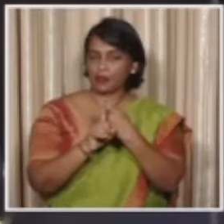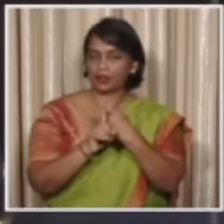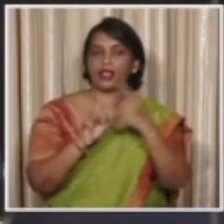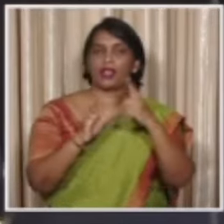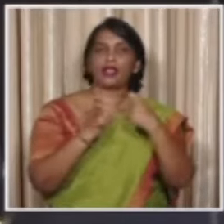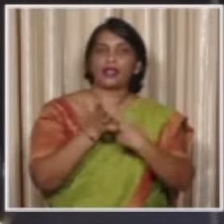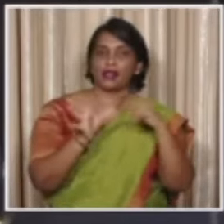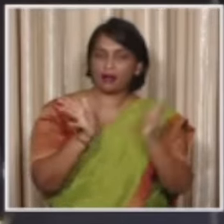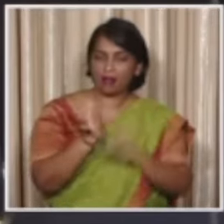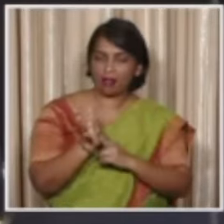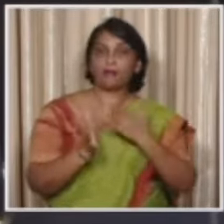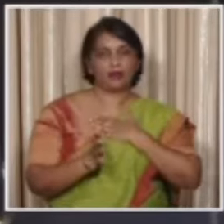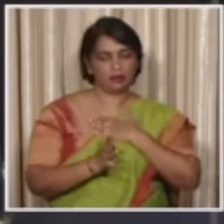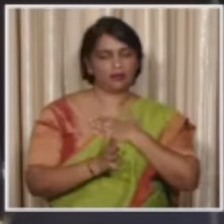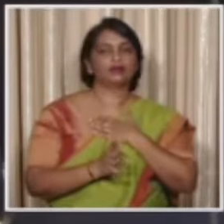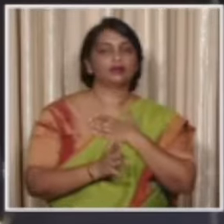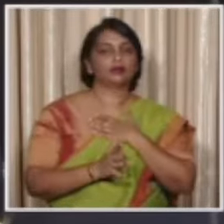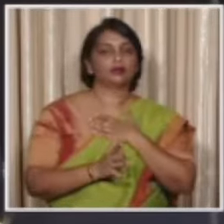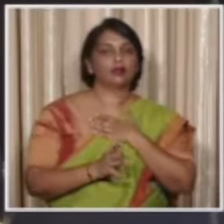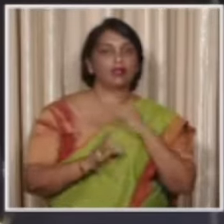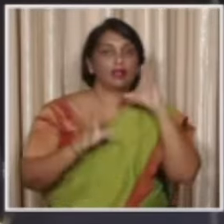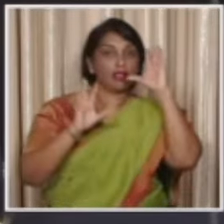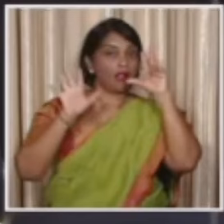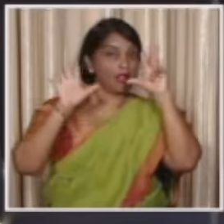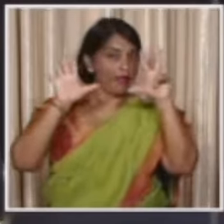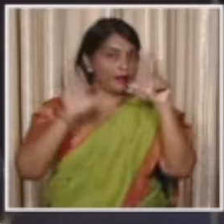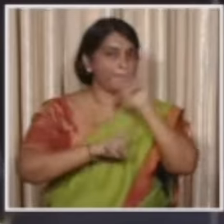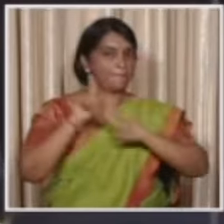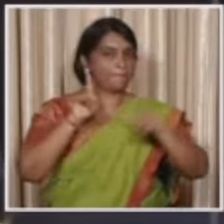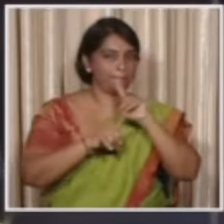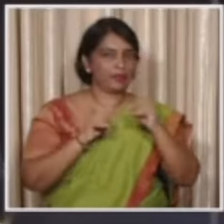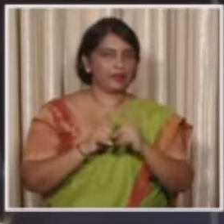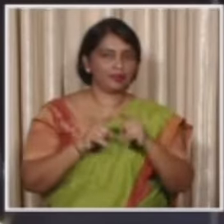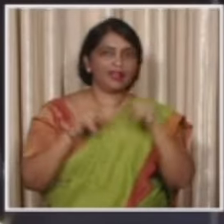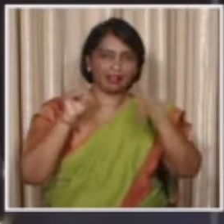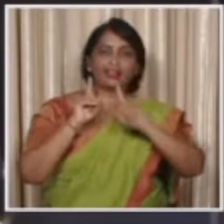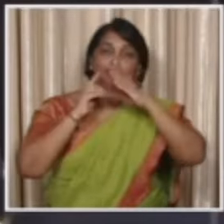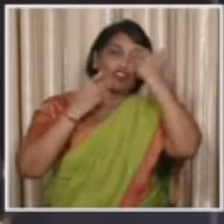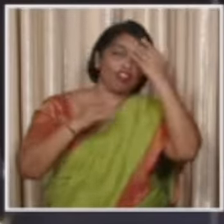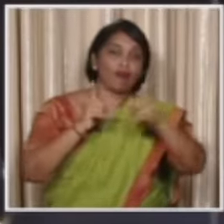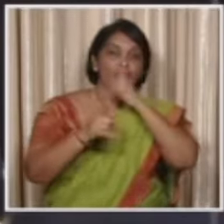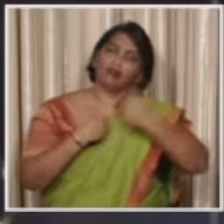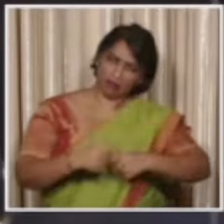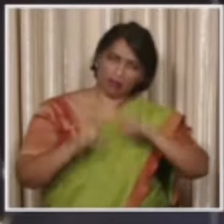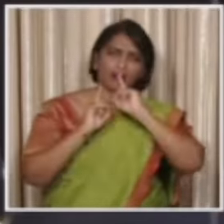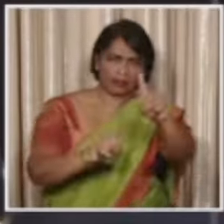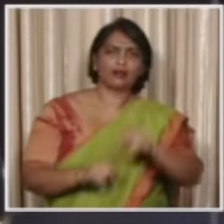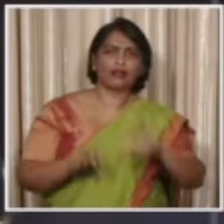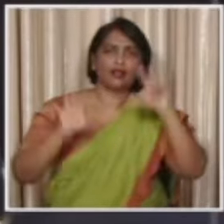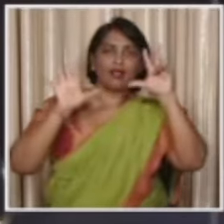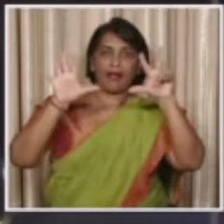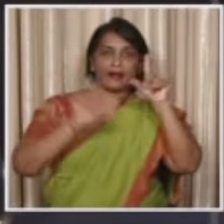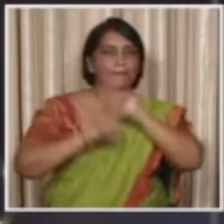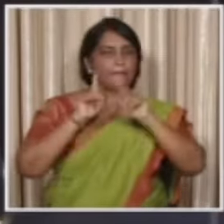ඉරාන් වික්‍රමරත්න, මම. 8ට මීටම පටන් ගත්තේ. අද මේ කතා කියනවනේ, හරි පරණ කතා මමත් කියන්න. 8ට මීටම